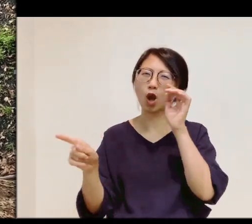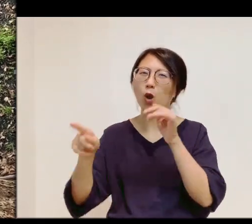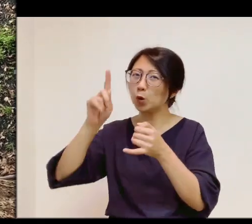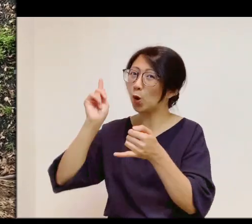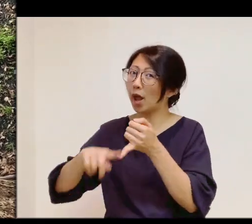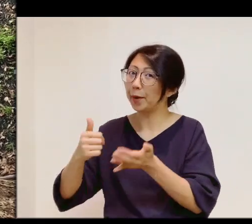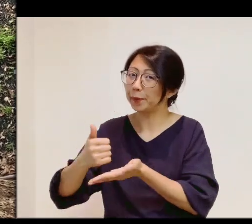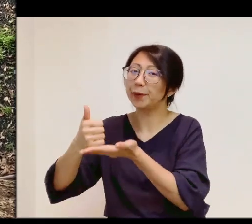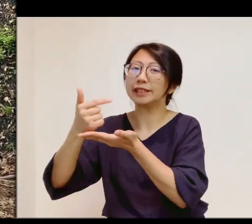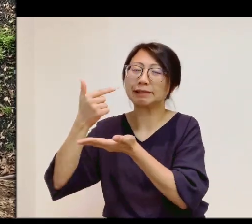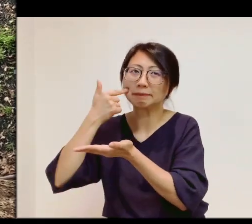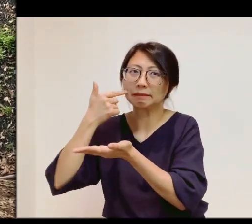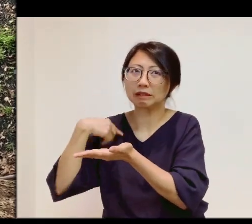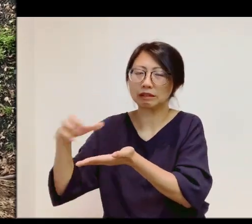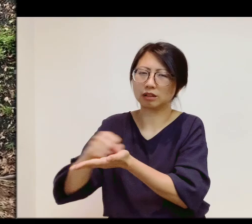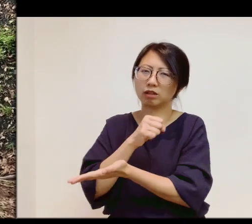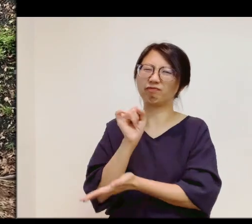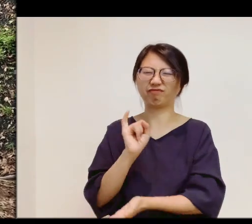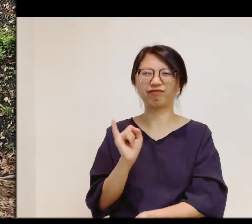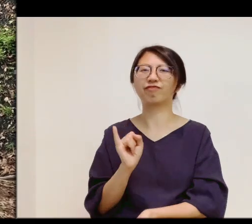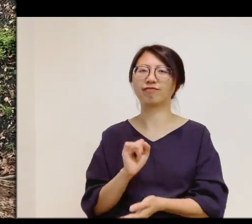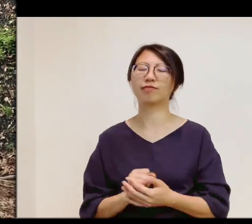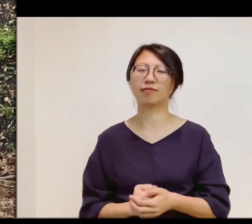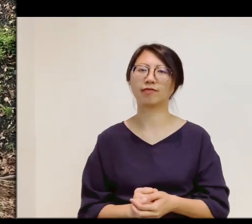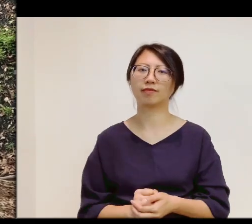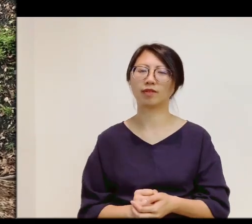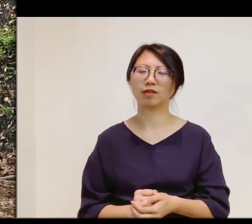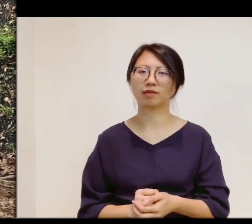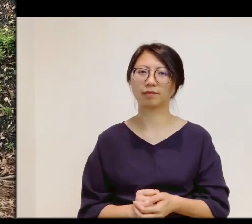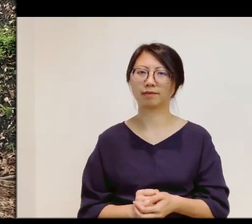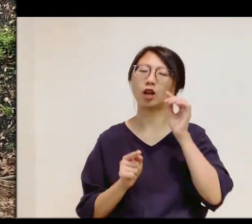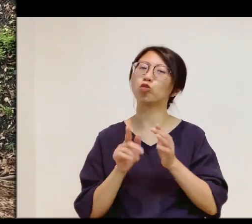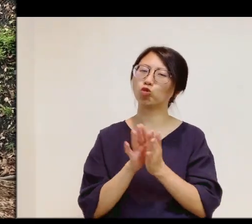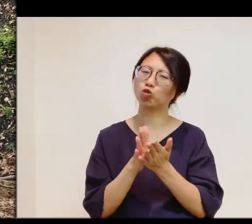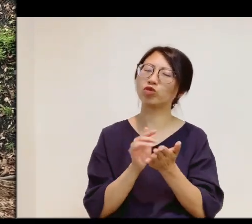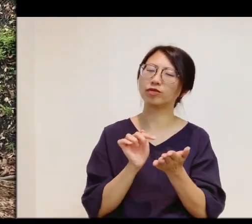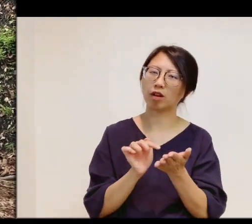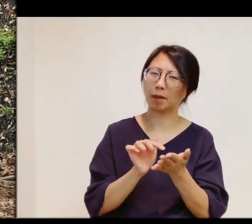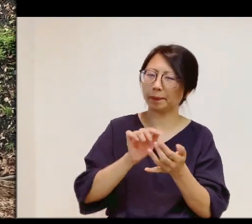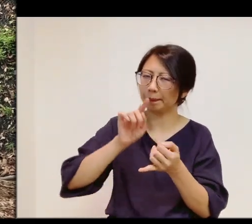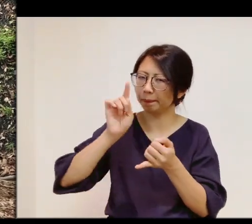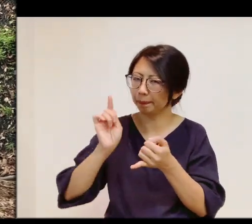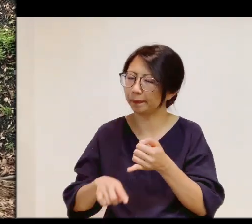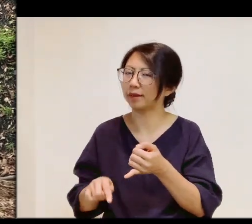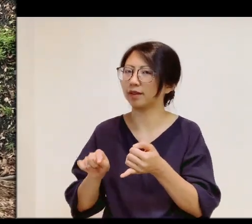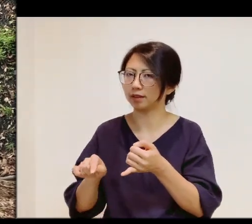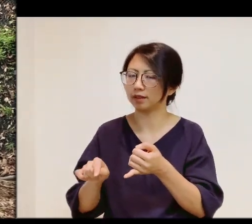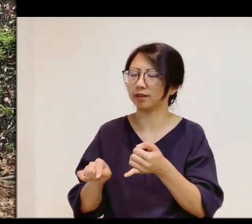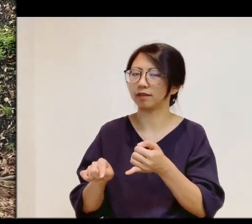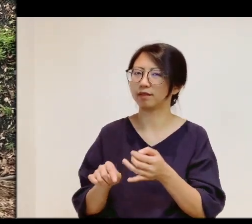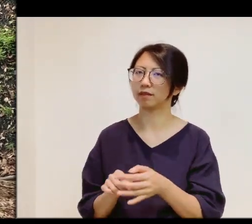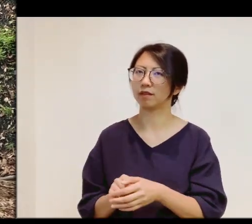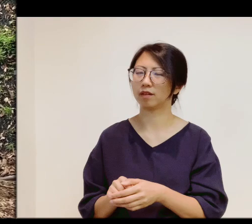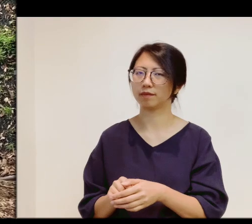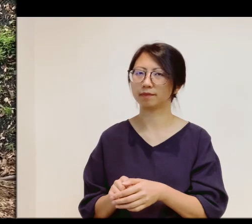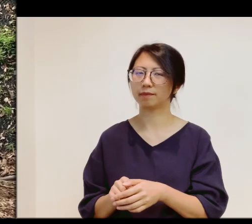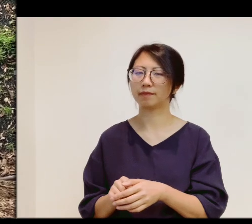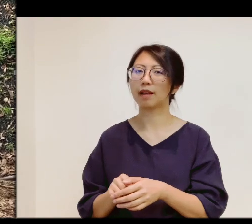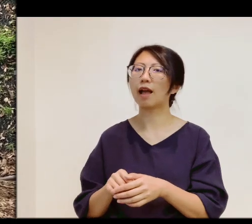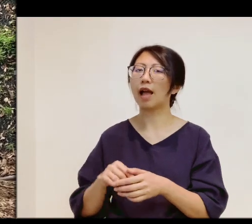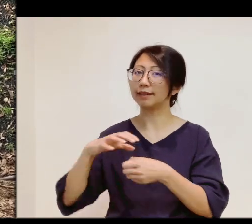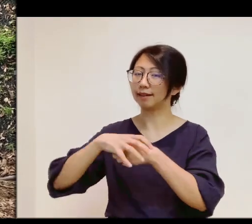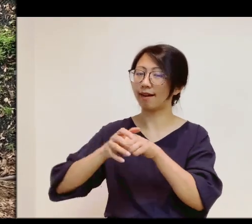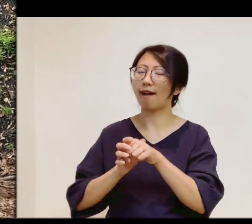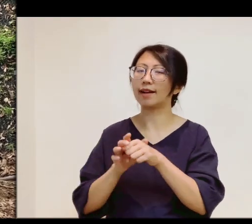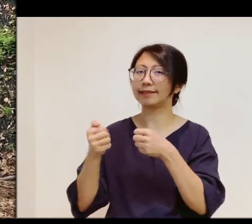書到即係最後嗰個部分咧，咁佢作為一個即係幸存者啦，最後尾啊二次大